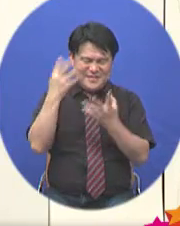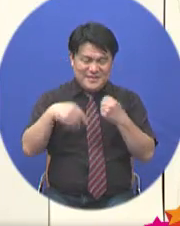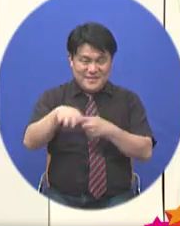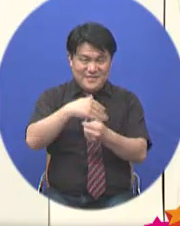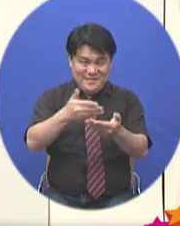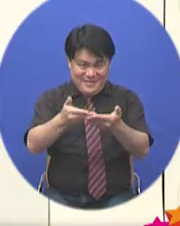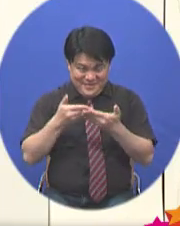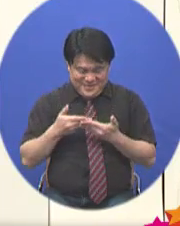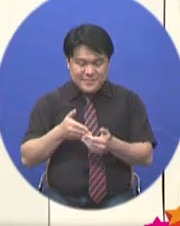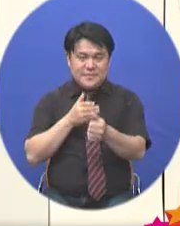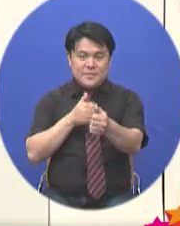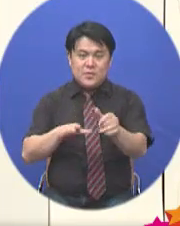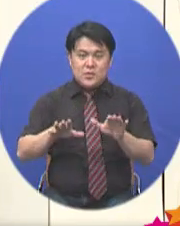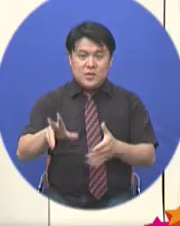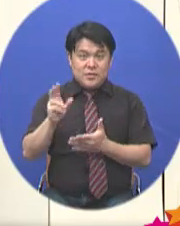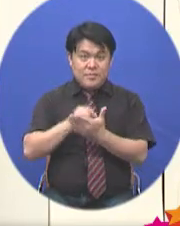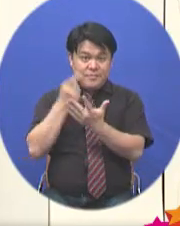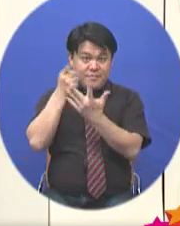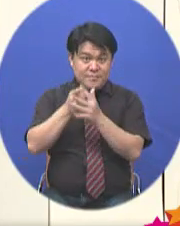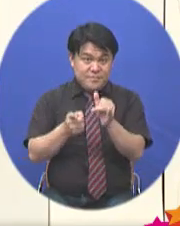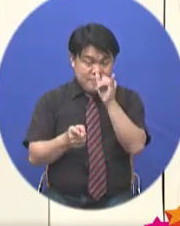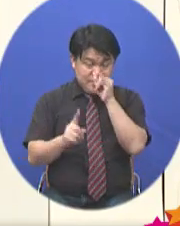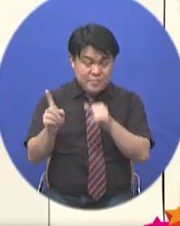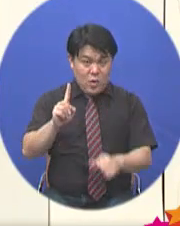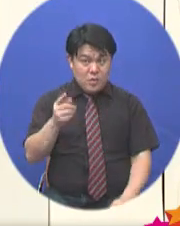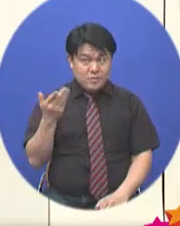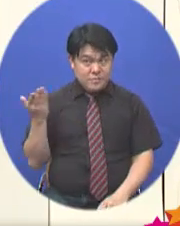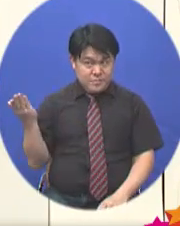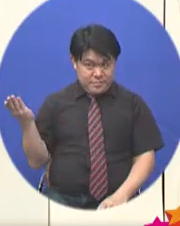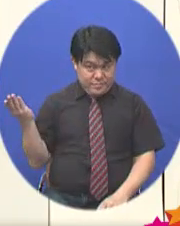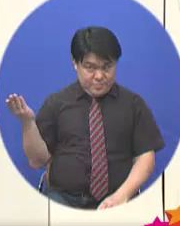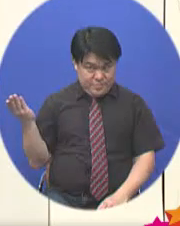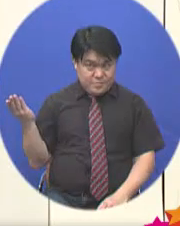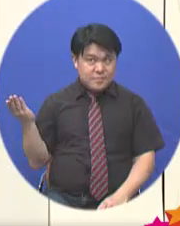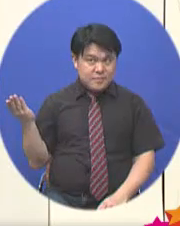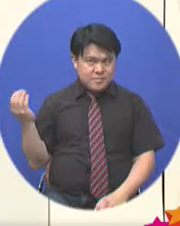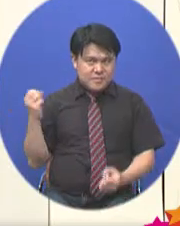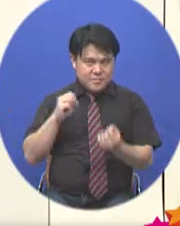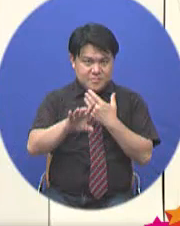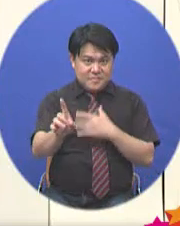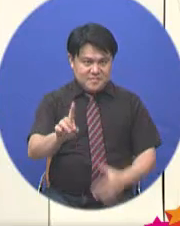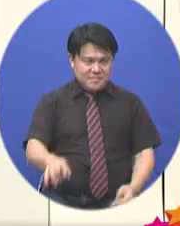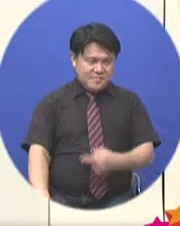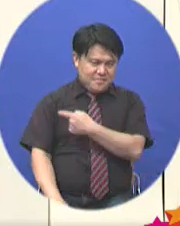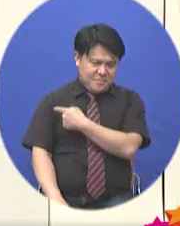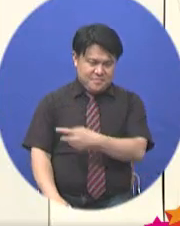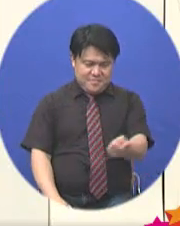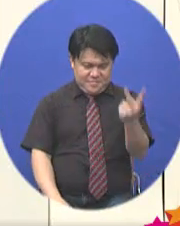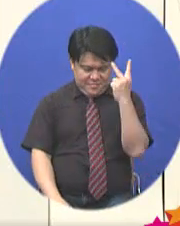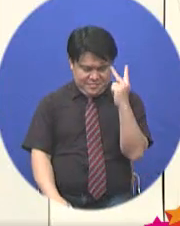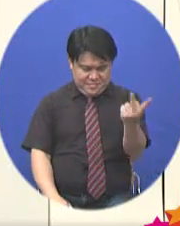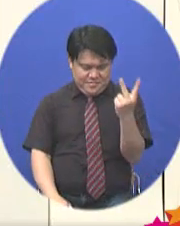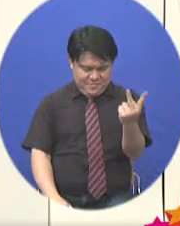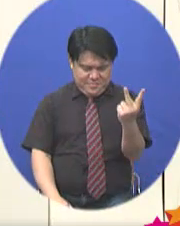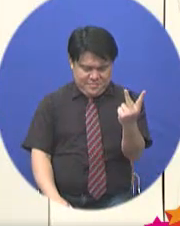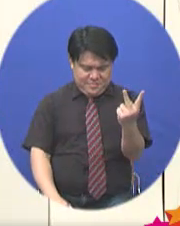네. 네, 오늘 퀴즈가 있었죠. 네. 퀴즈는 이 문제였습니다. 정답은